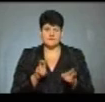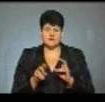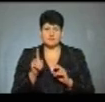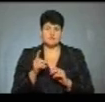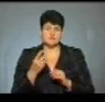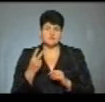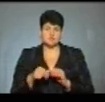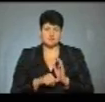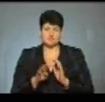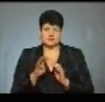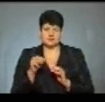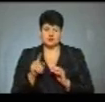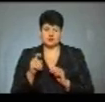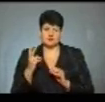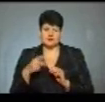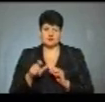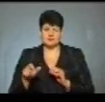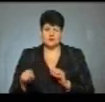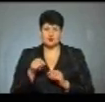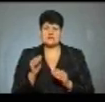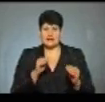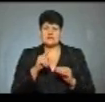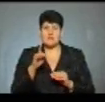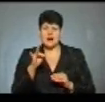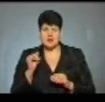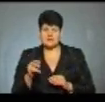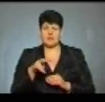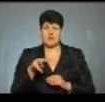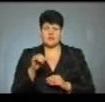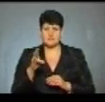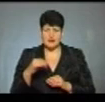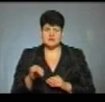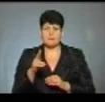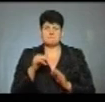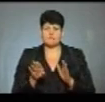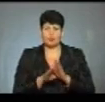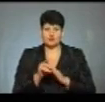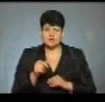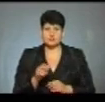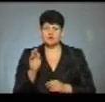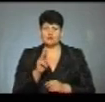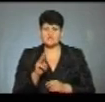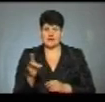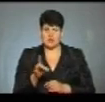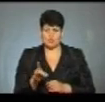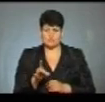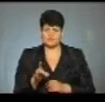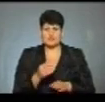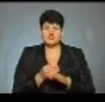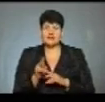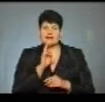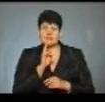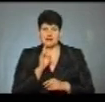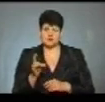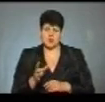620 осіб. У його складі – Збаразький, Лановецький, Підволочиський, Шумський райони, частина